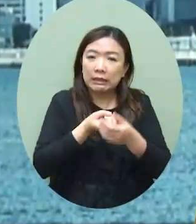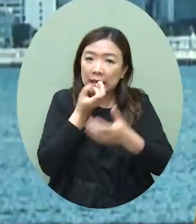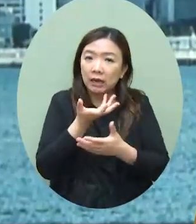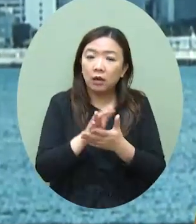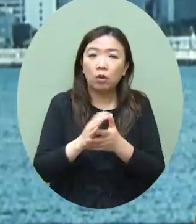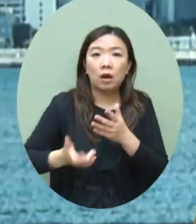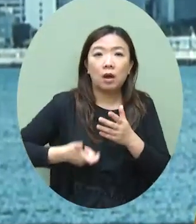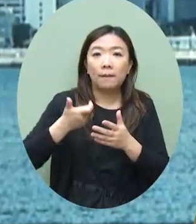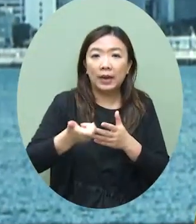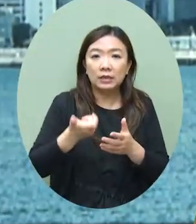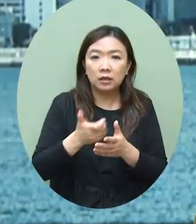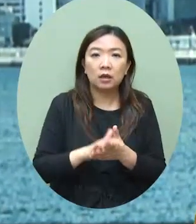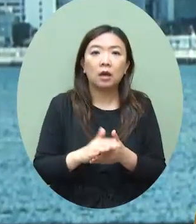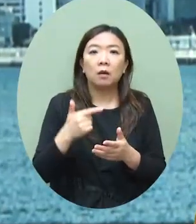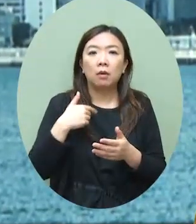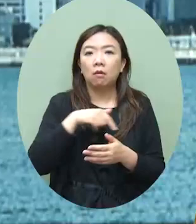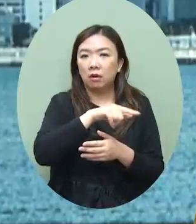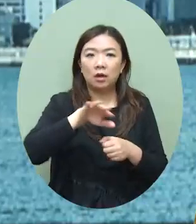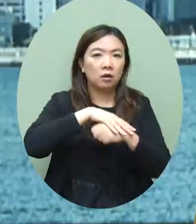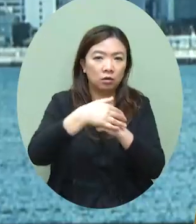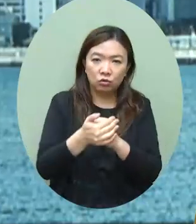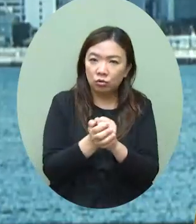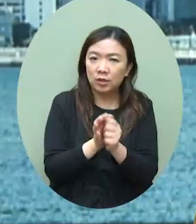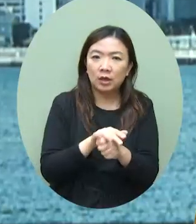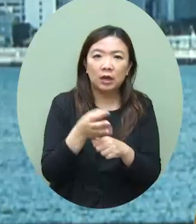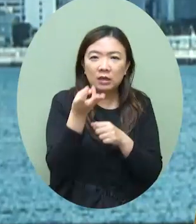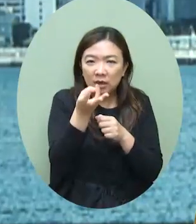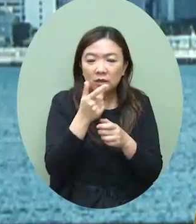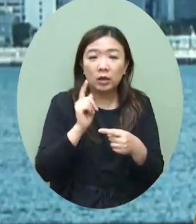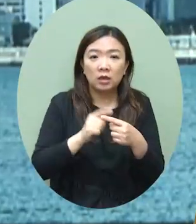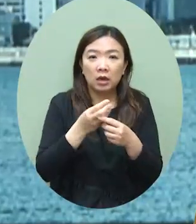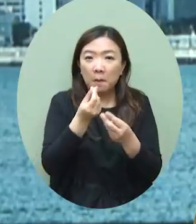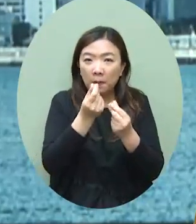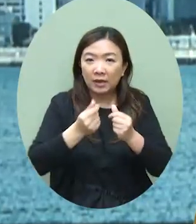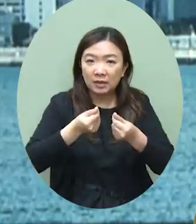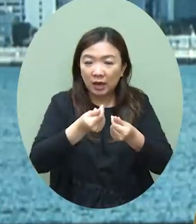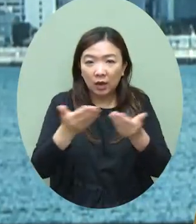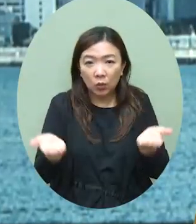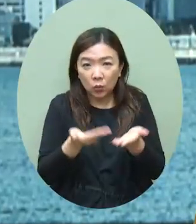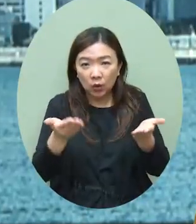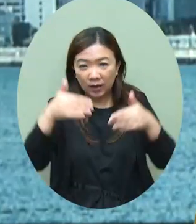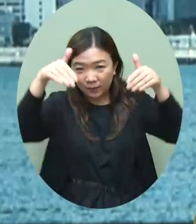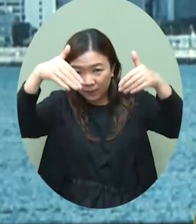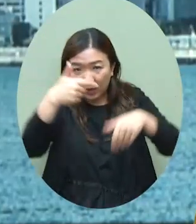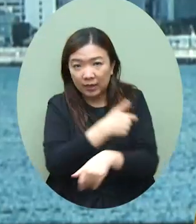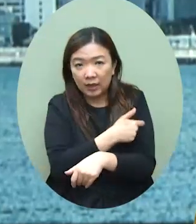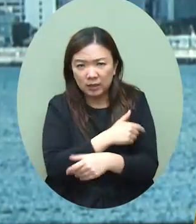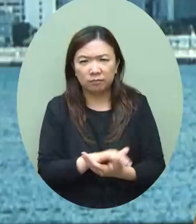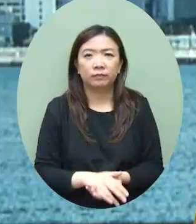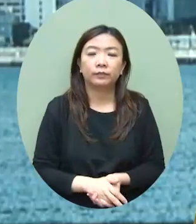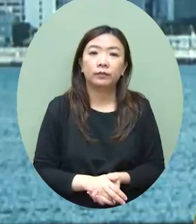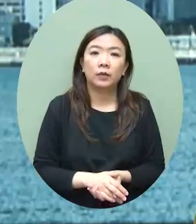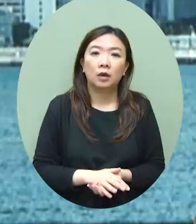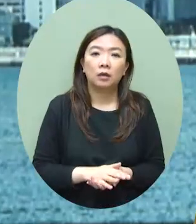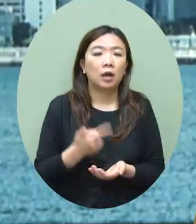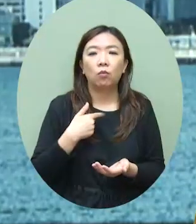係咧，我哋就成為全世界真係少有要用俾錢嚟到去叫人打針嚇。我亦都唔相信呢個會帶嚟一